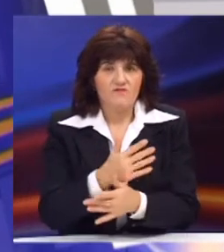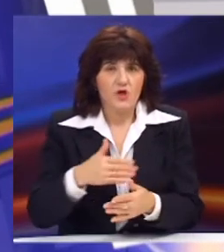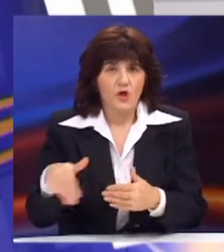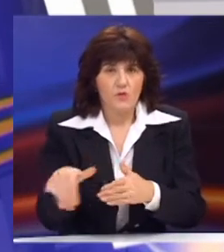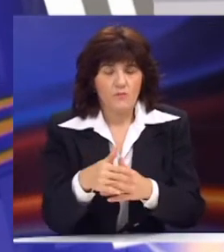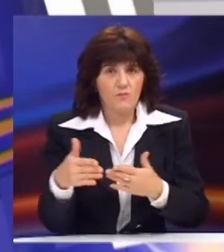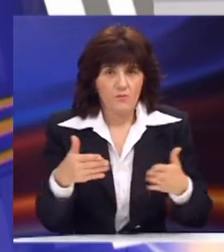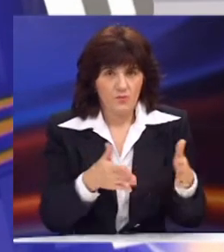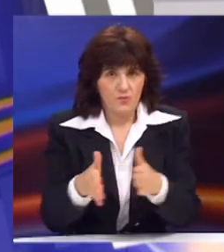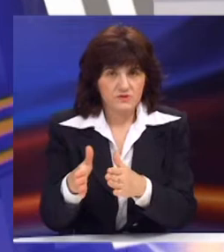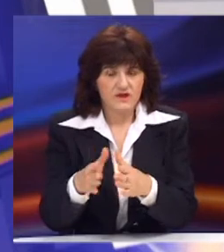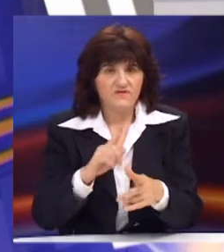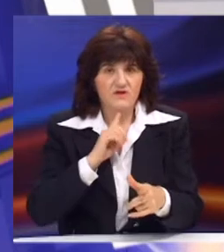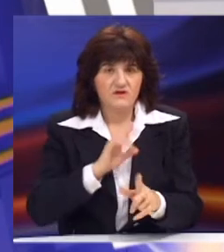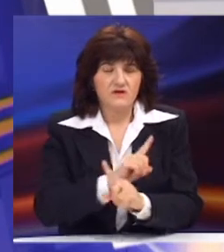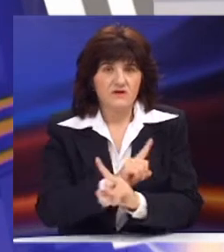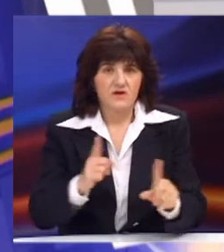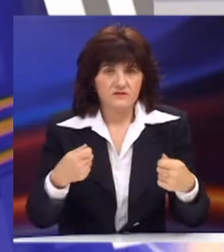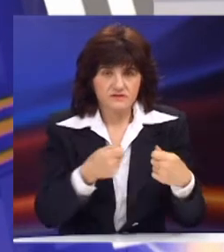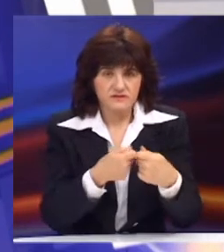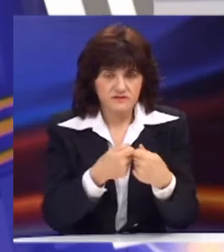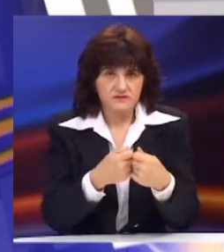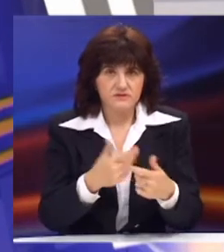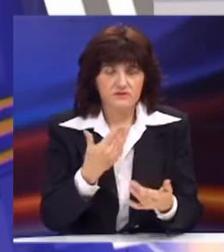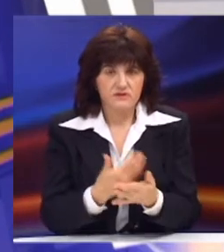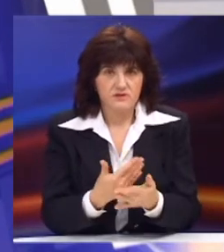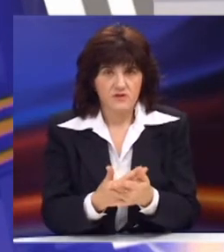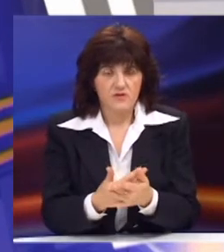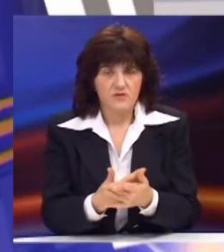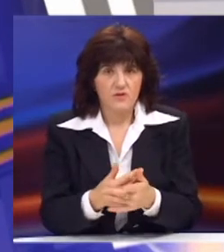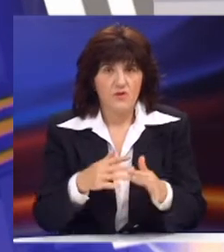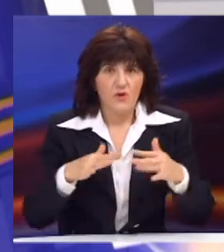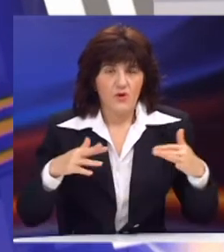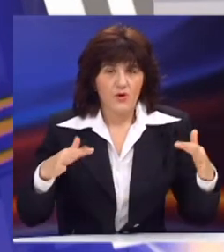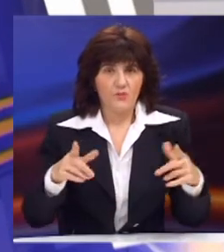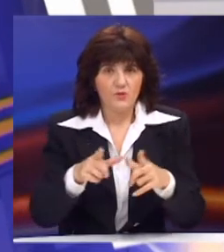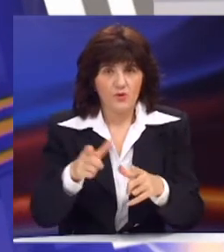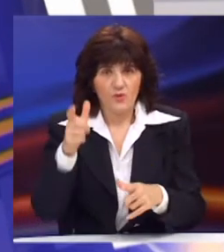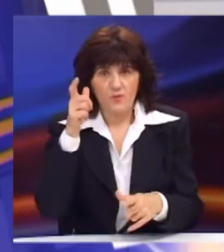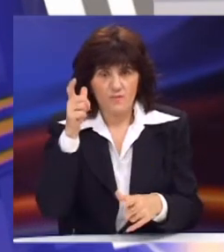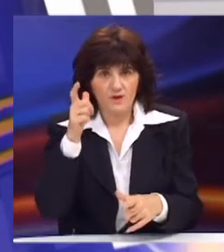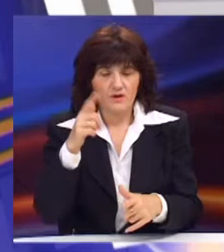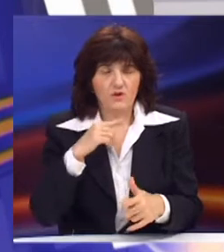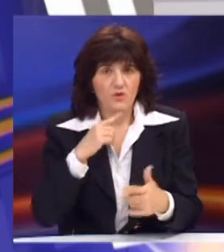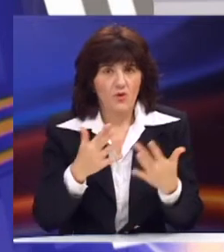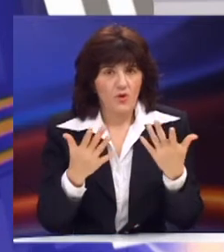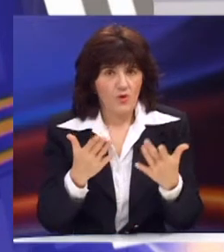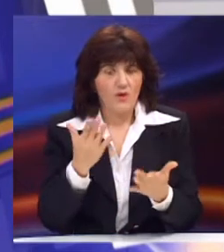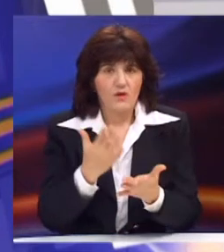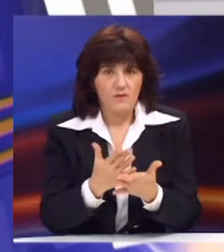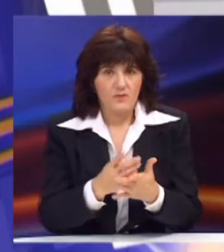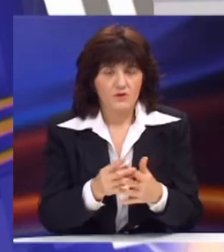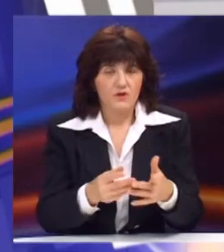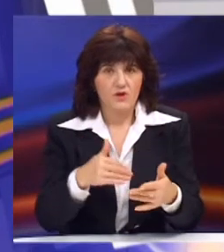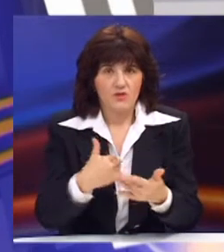blokade mnogih puteva, mnogih institucija, a krajnji cilj će biti okupljanje u Beogradu